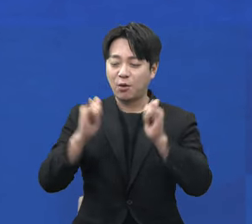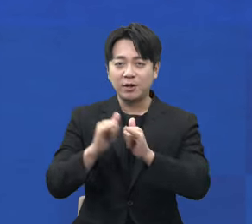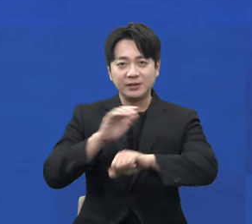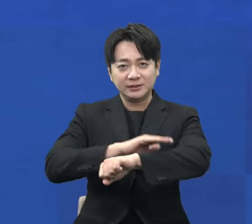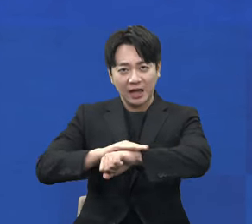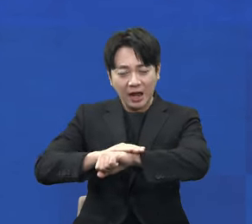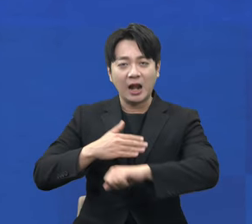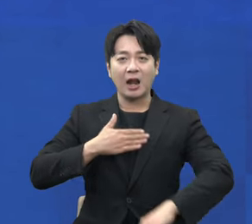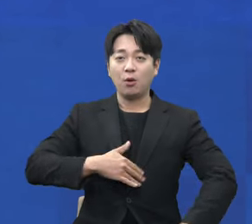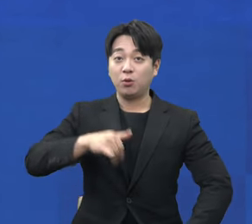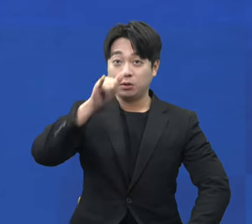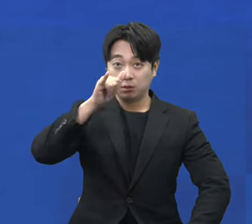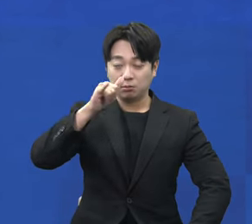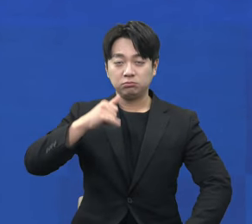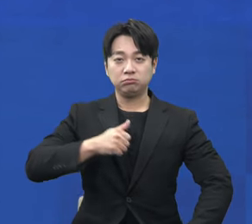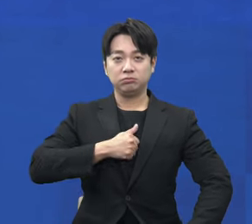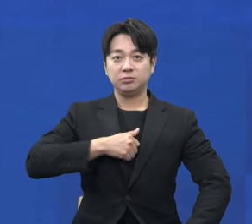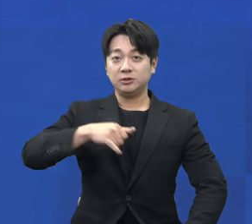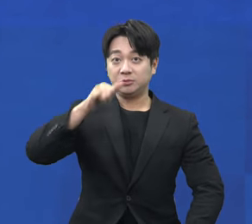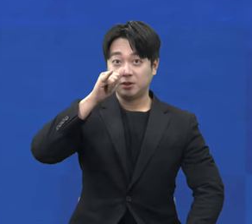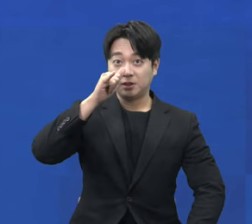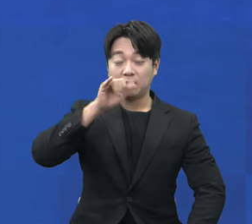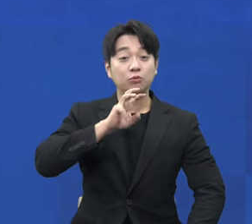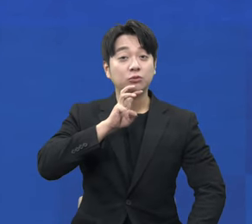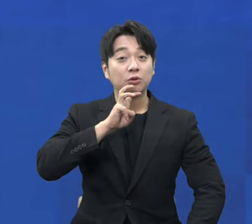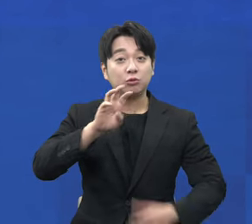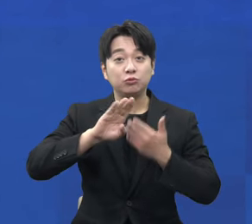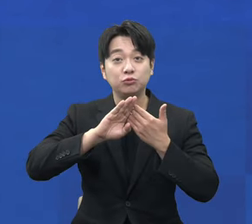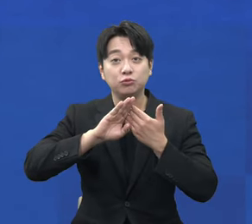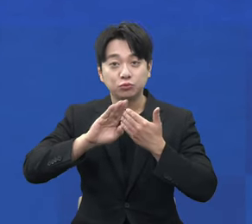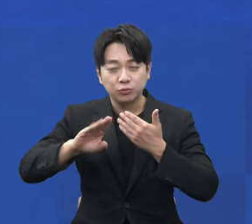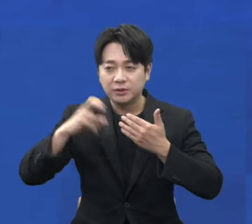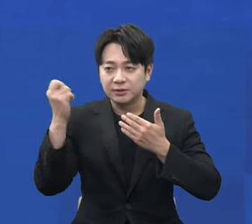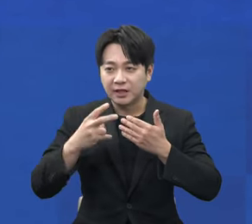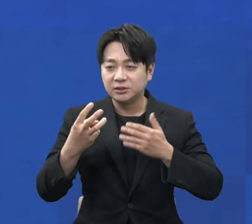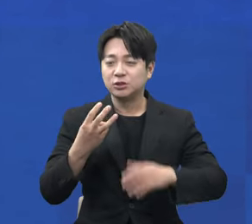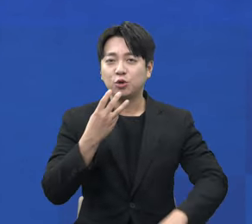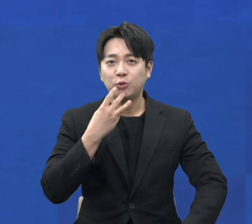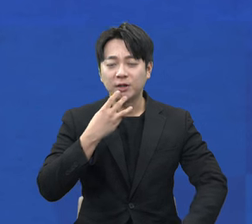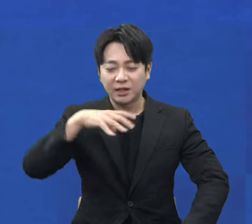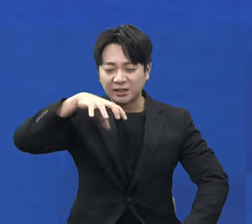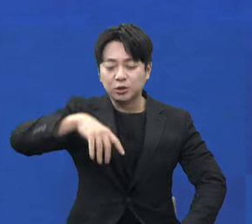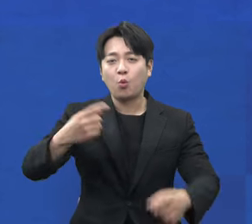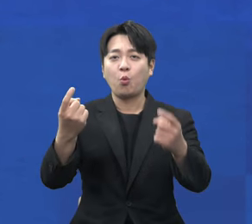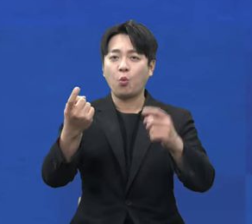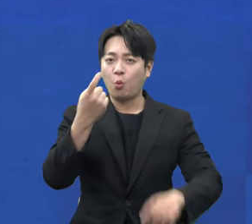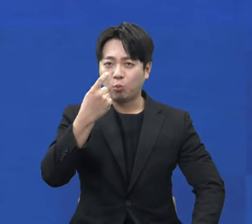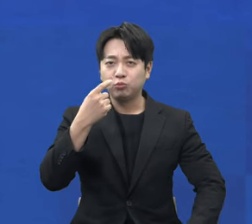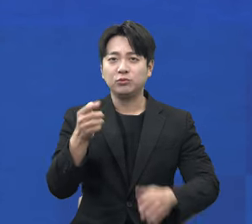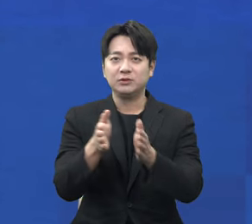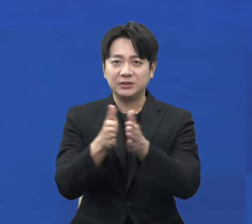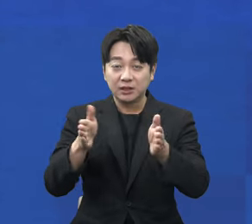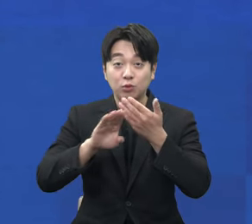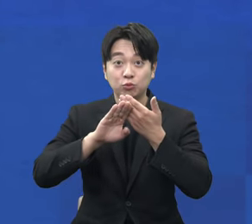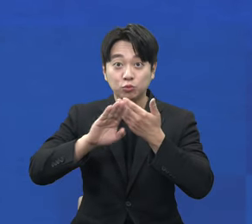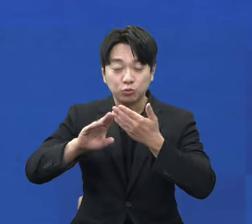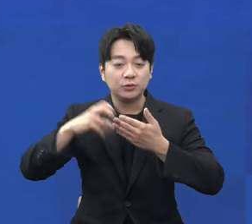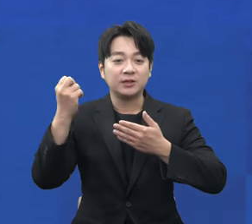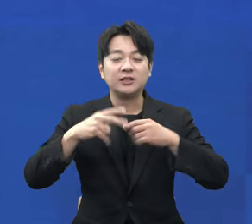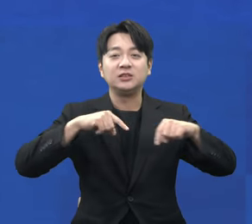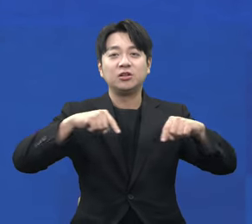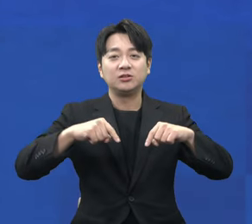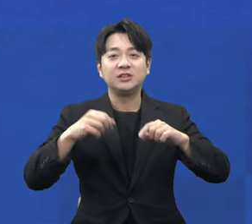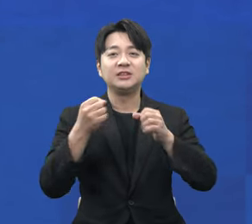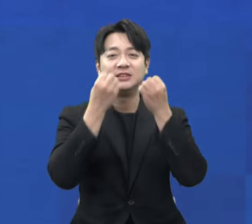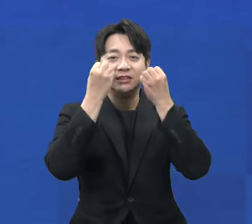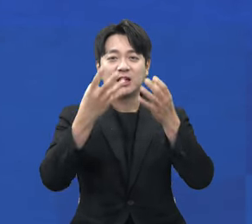있습니다. 30이 넘어 서울로 올라와 공부를 다시 시작했고 그때 저의 정치도 다시 시작됐습니다.